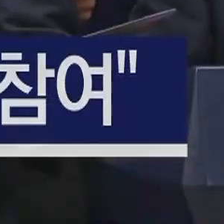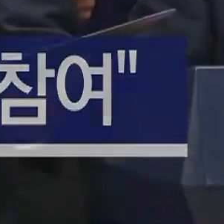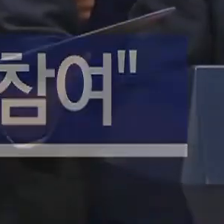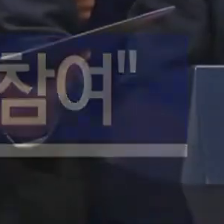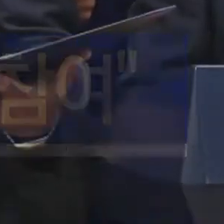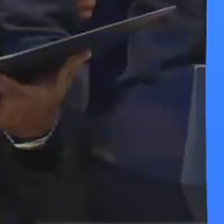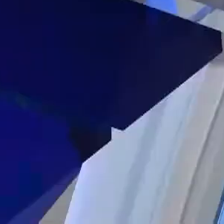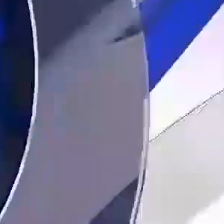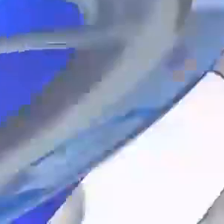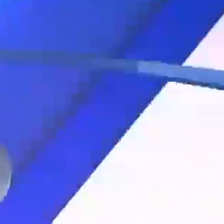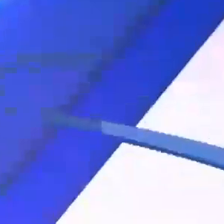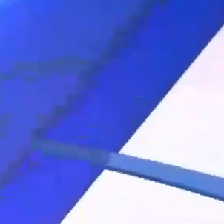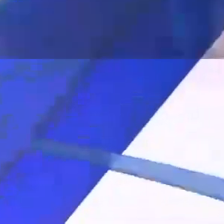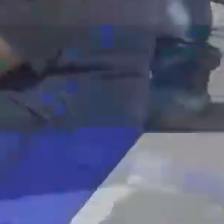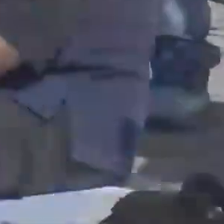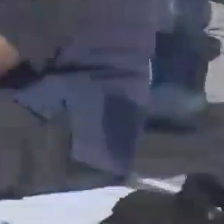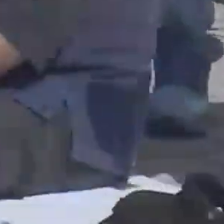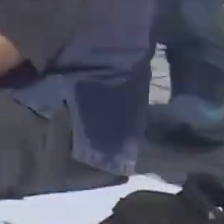받아오라고 압박했습니다.